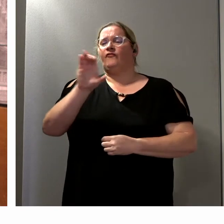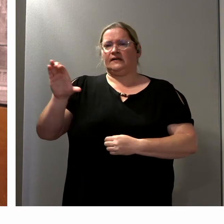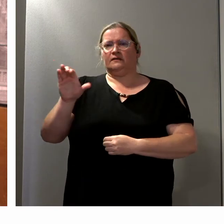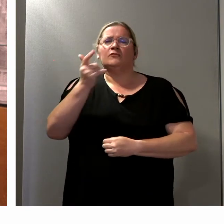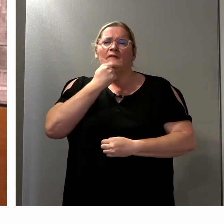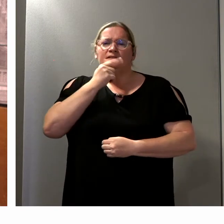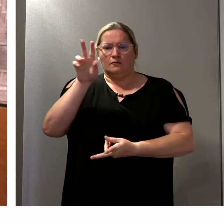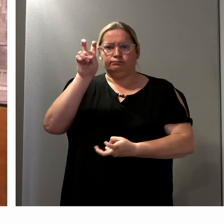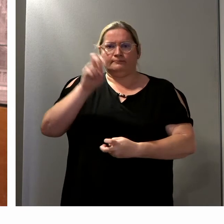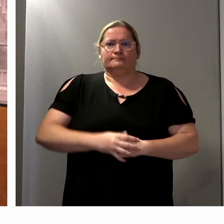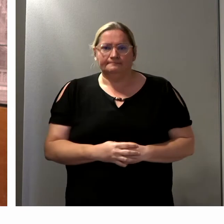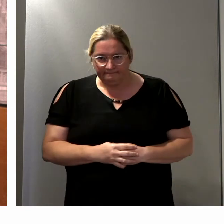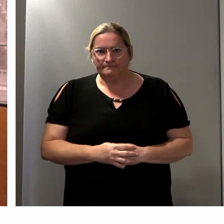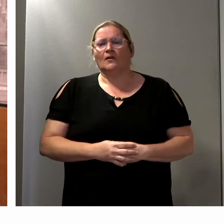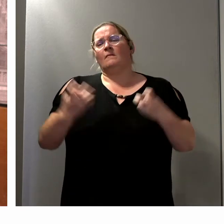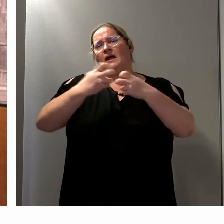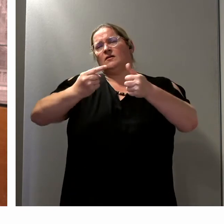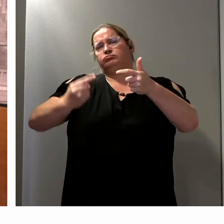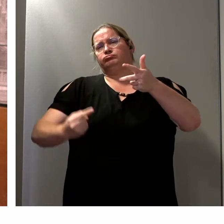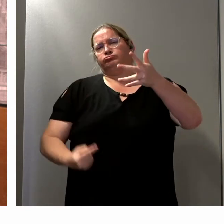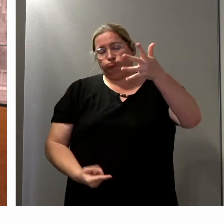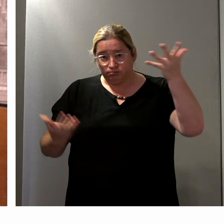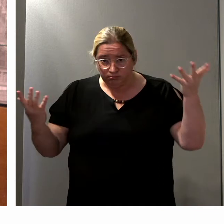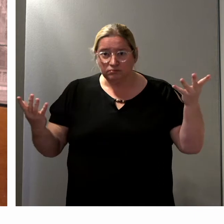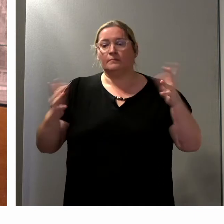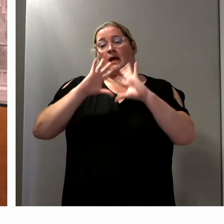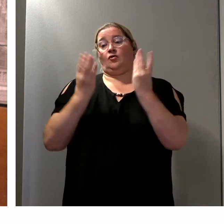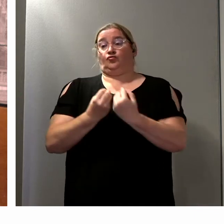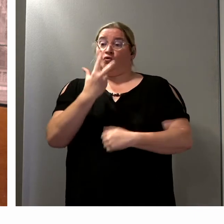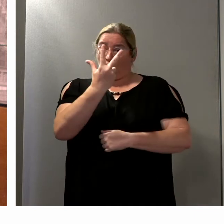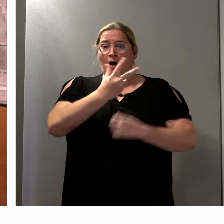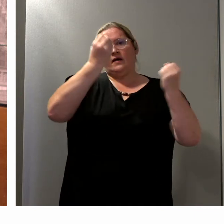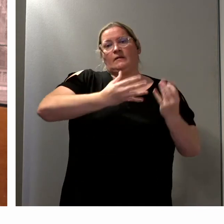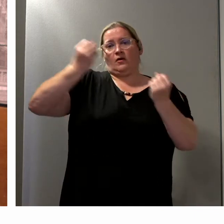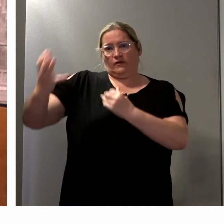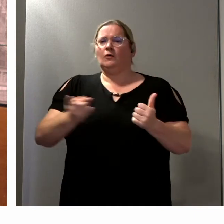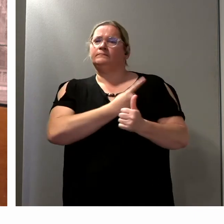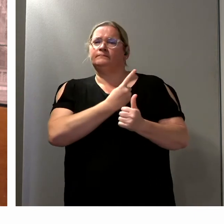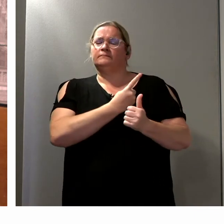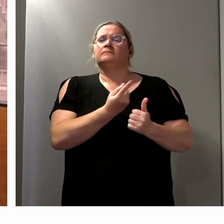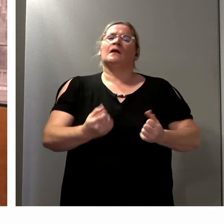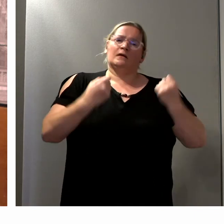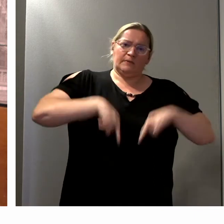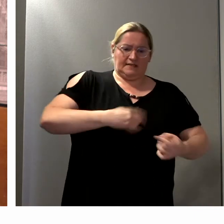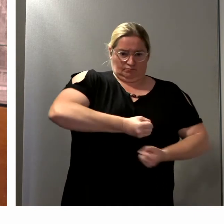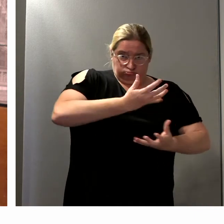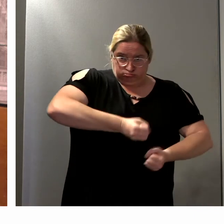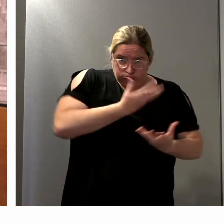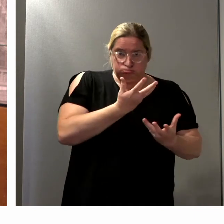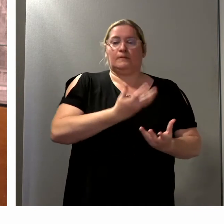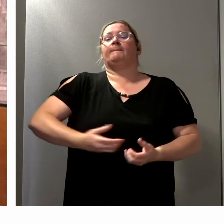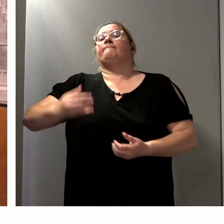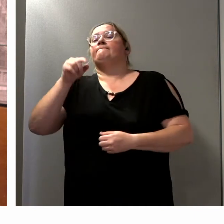mais en l'occurrence, on est vraiment rentré dans trois grandes catégories d'événements: prise de parole ministre, support de création, support